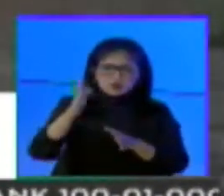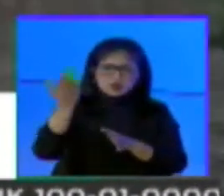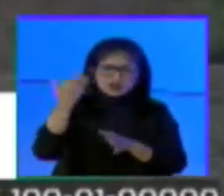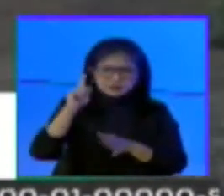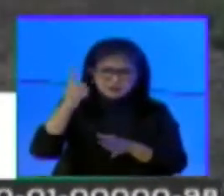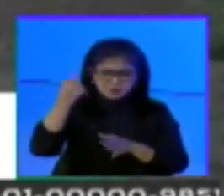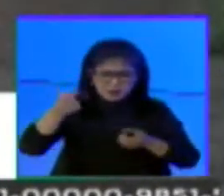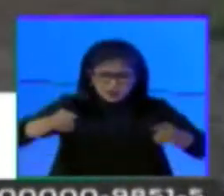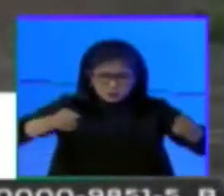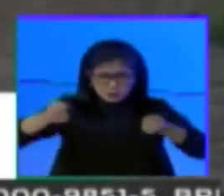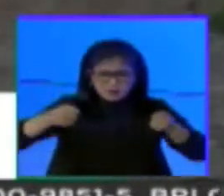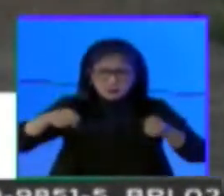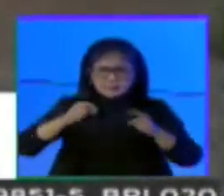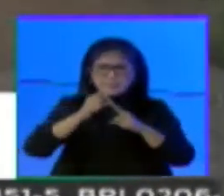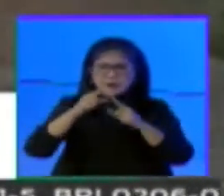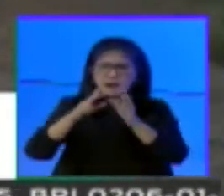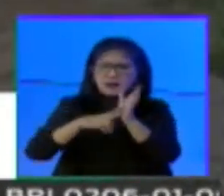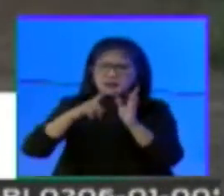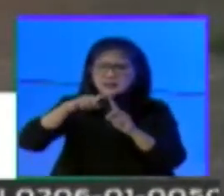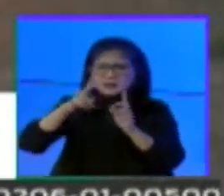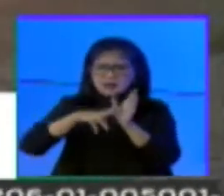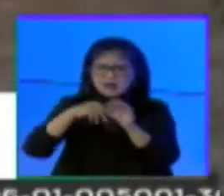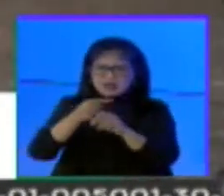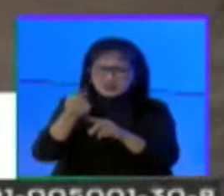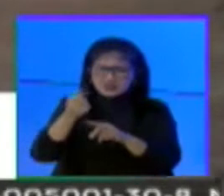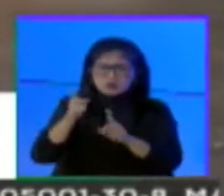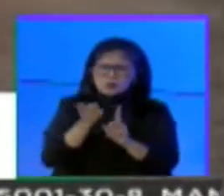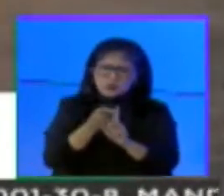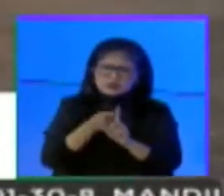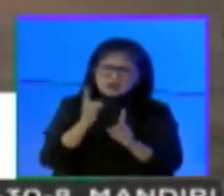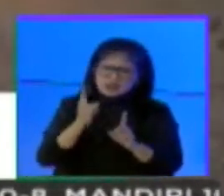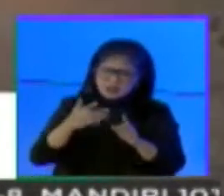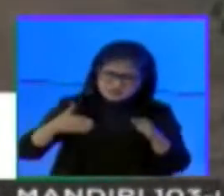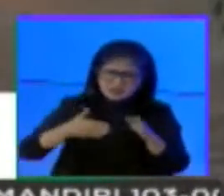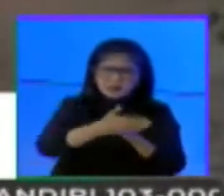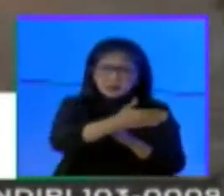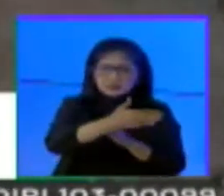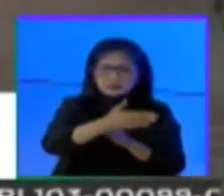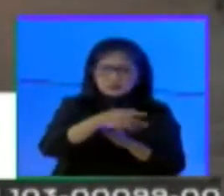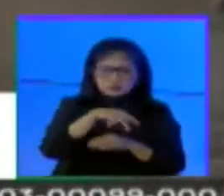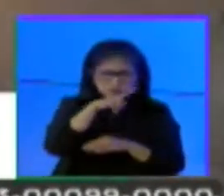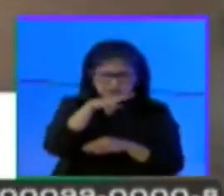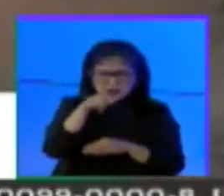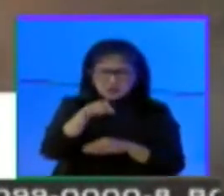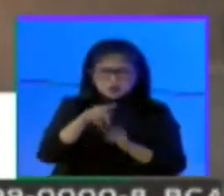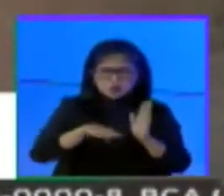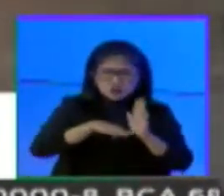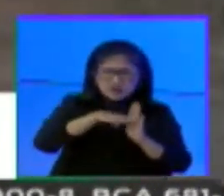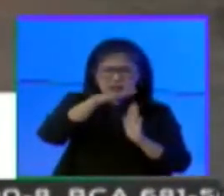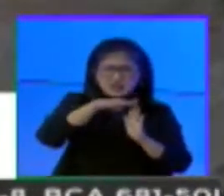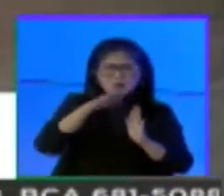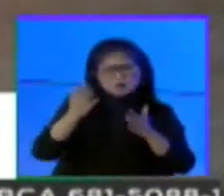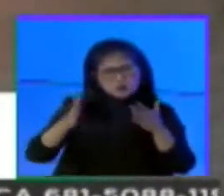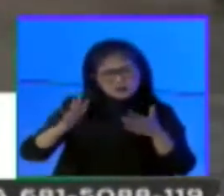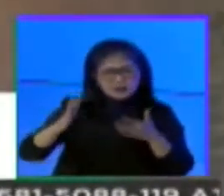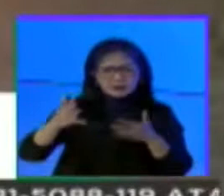Panther yang memaksa untuk melintas, dan dengan adanya mobil tersebut diprediksikan ketinggian air di Jalan Agung Karya 6 ini setinggi